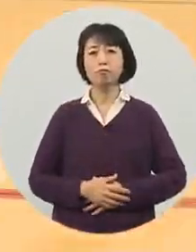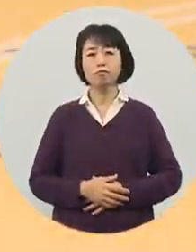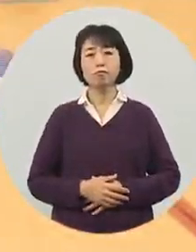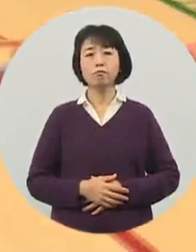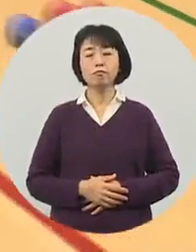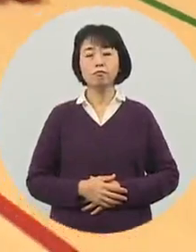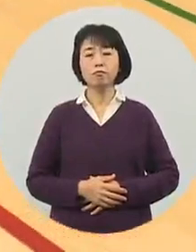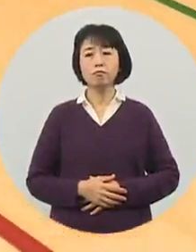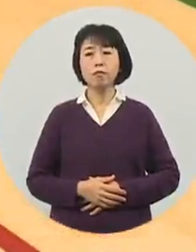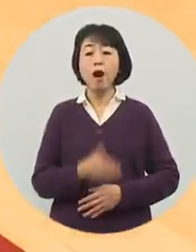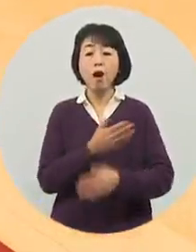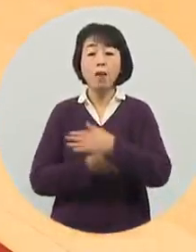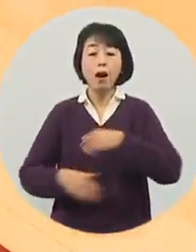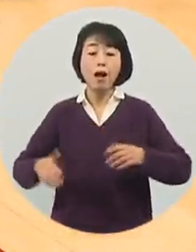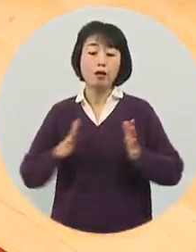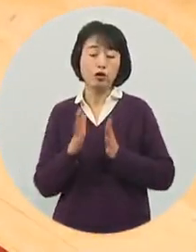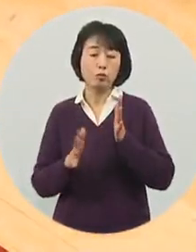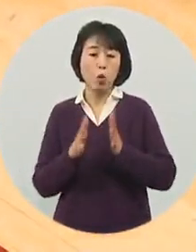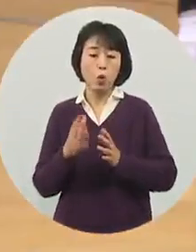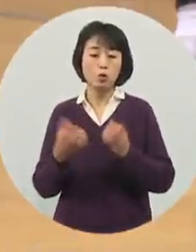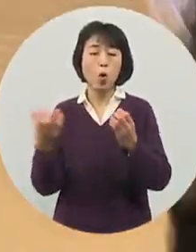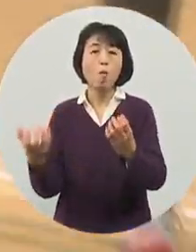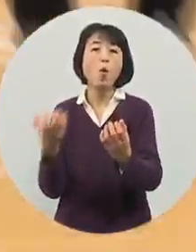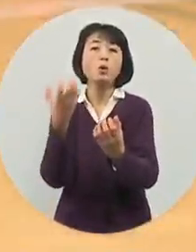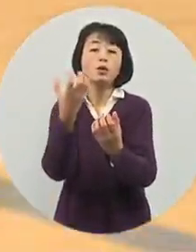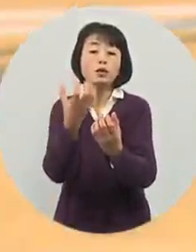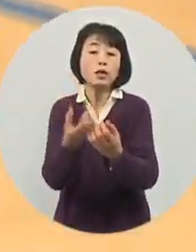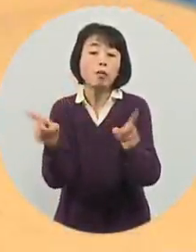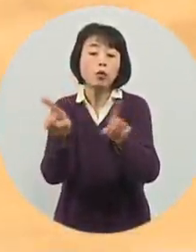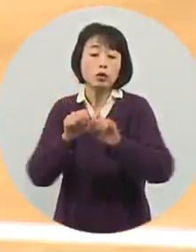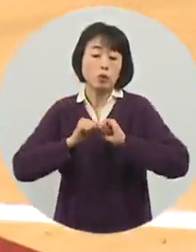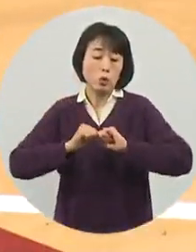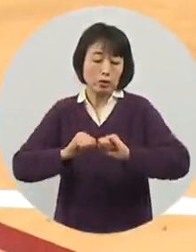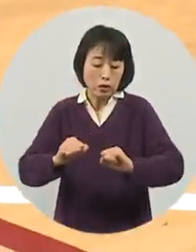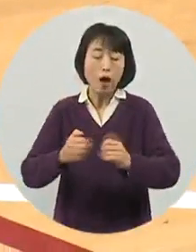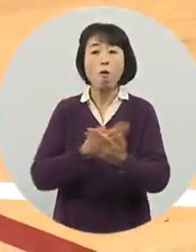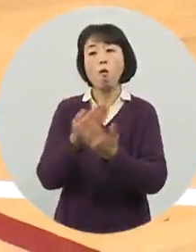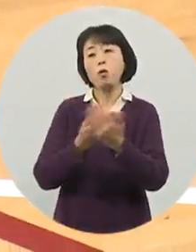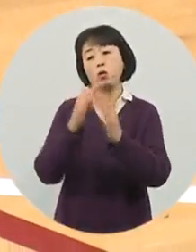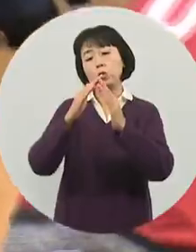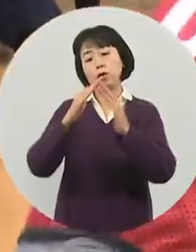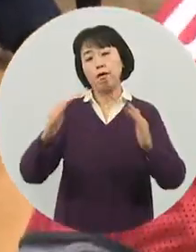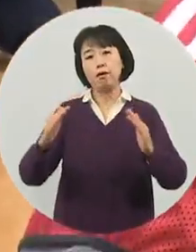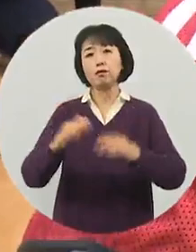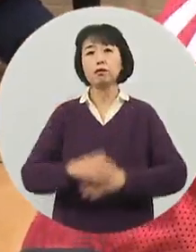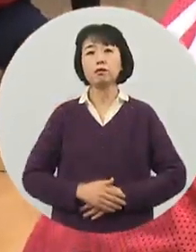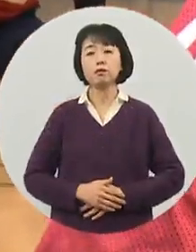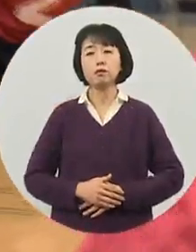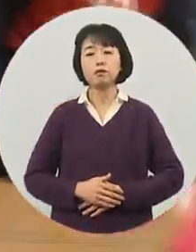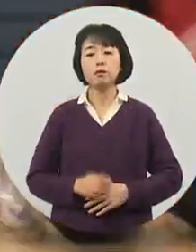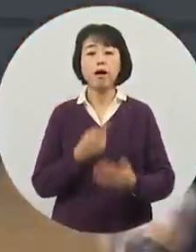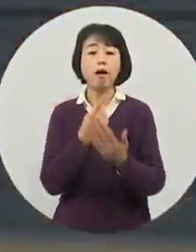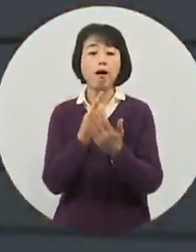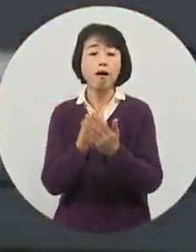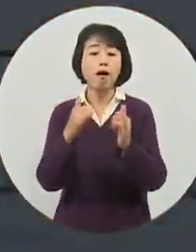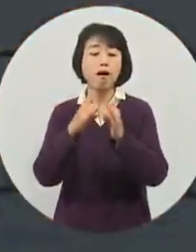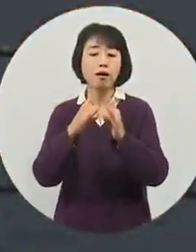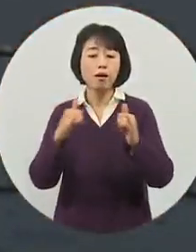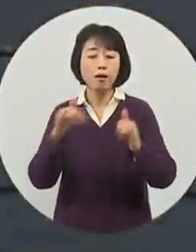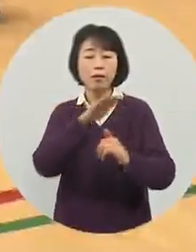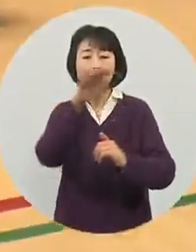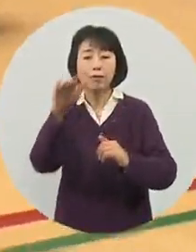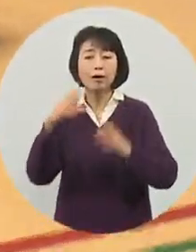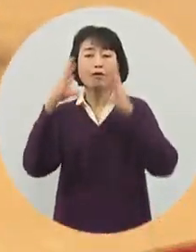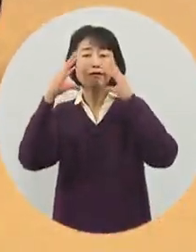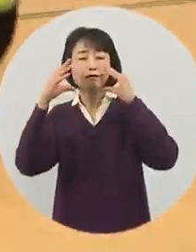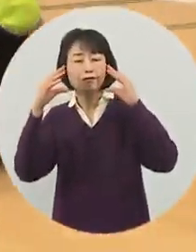パラスポーツのボッチャも合わせて開催されたふれあいスポーツ交流会、参加者の表情から分かる通